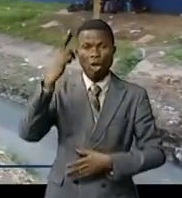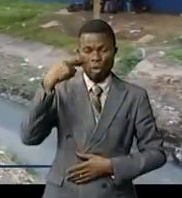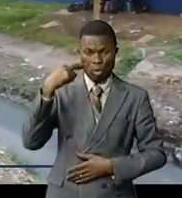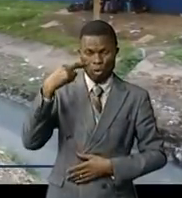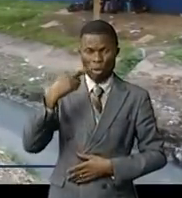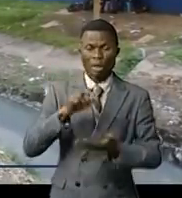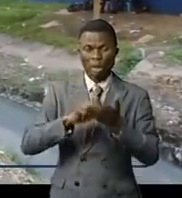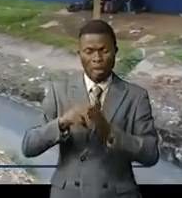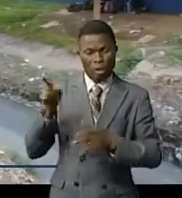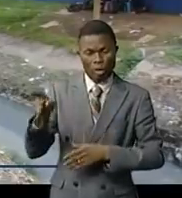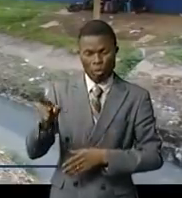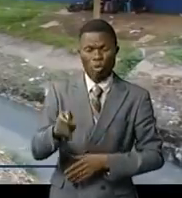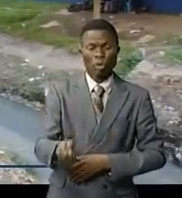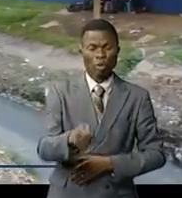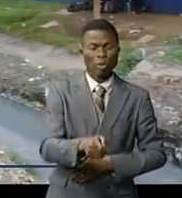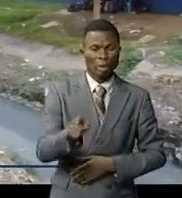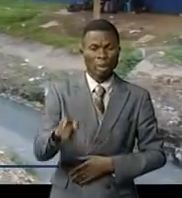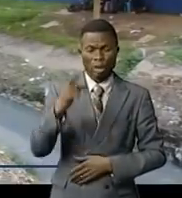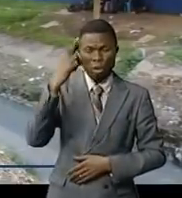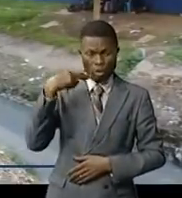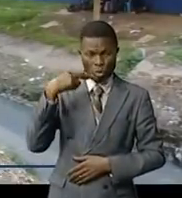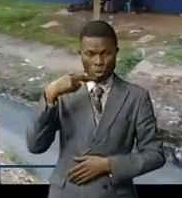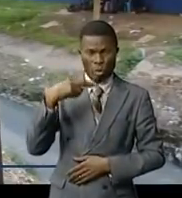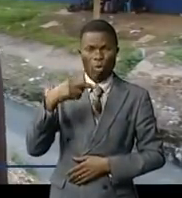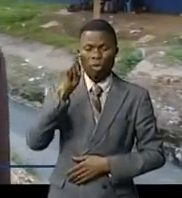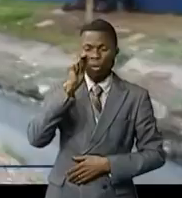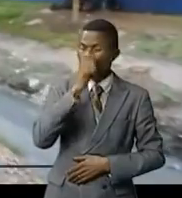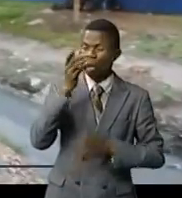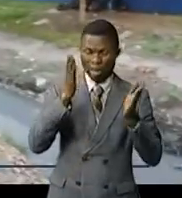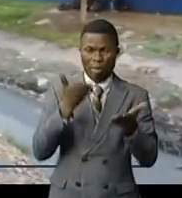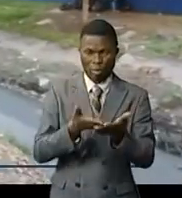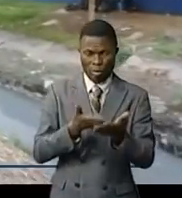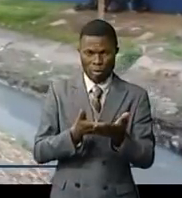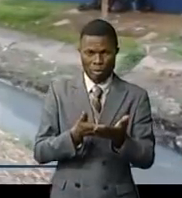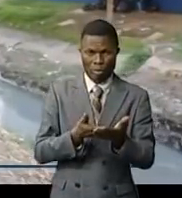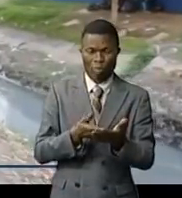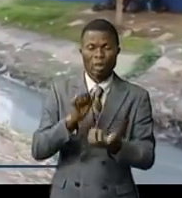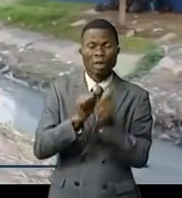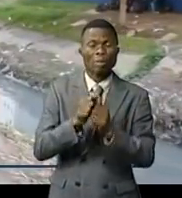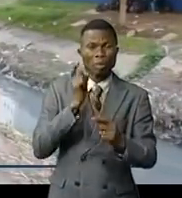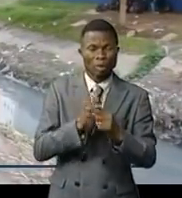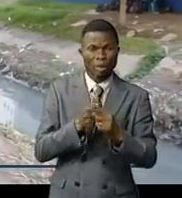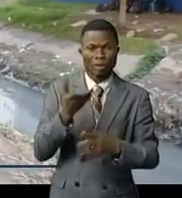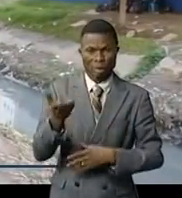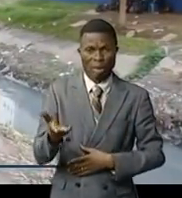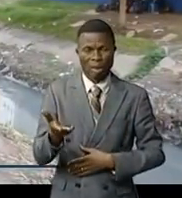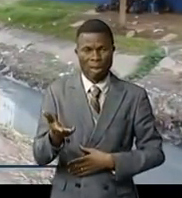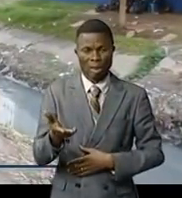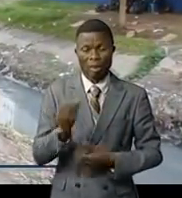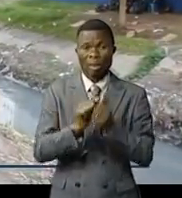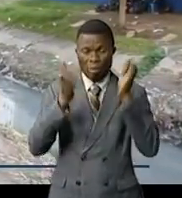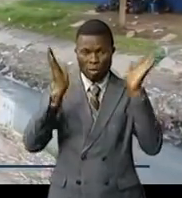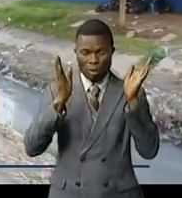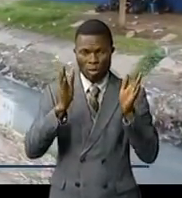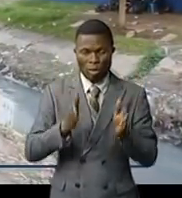qui dit que cette personne qui porte la canne blanche est toujours en danger. Nous avons un grand problème. On a ouvert